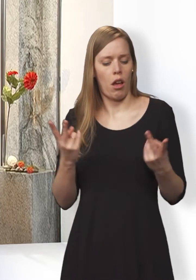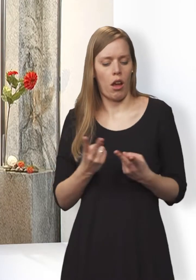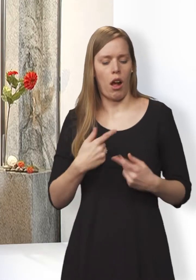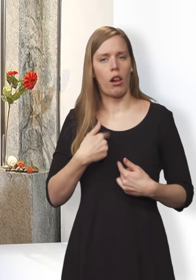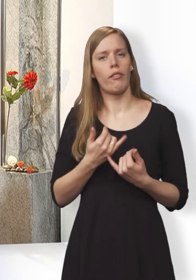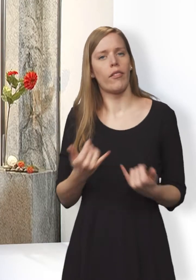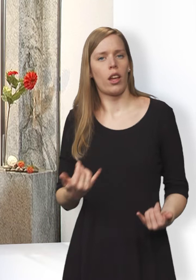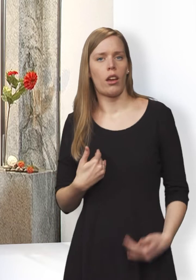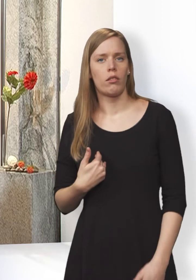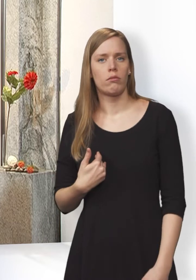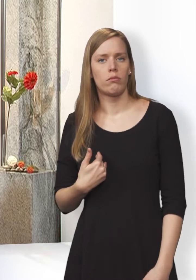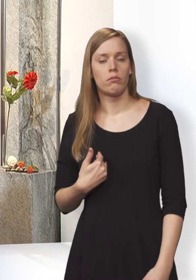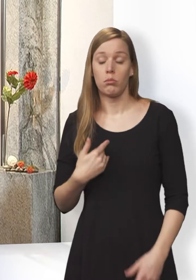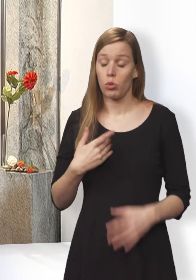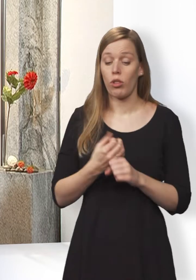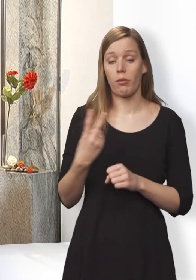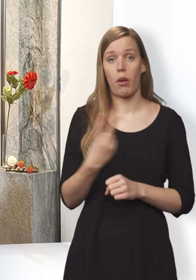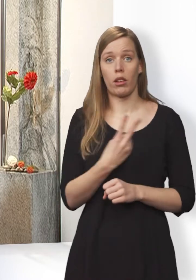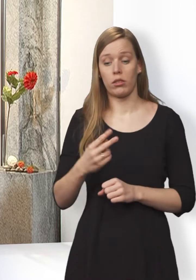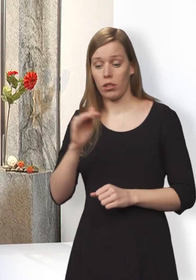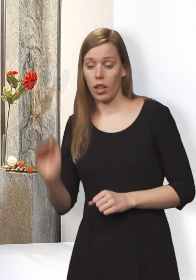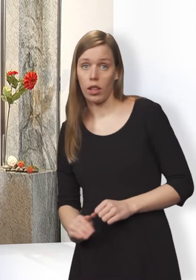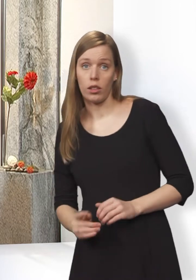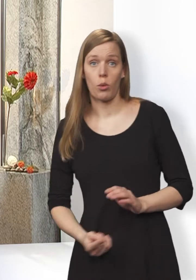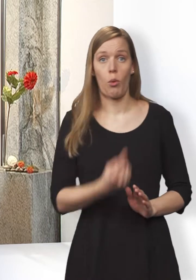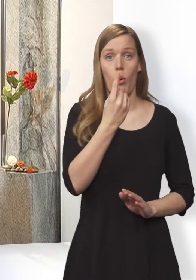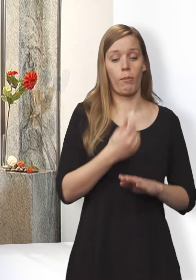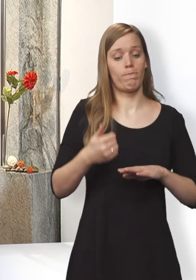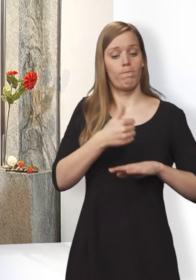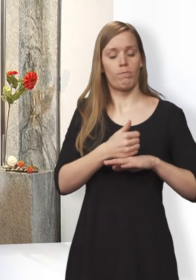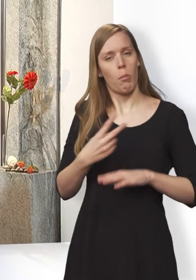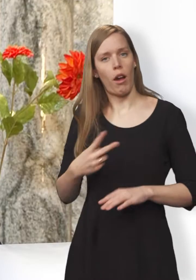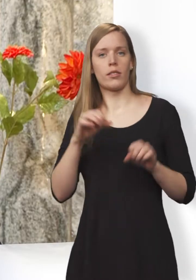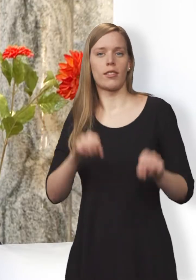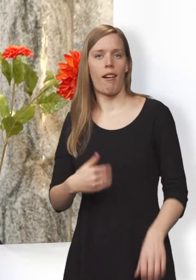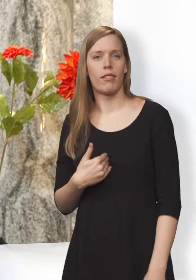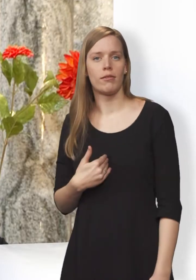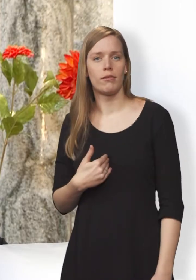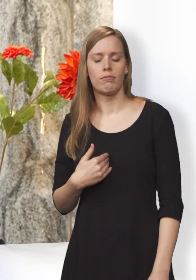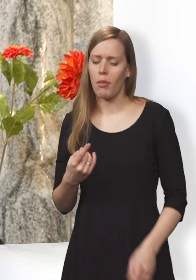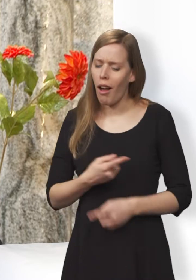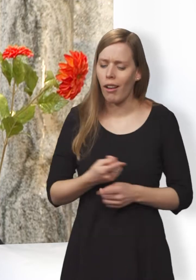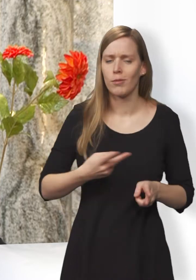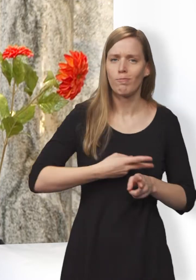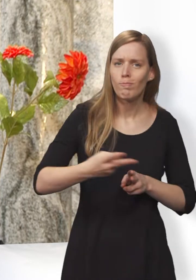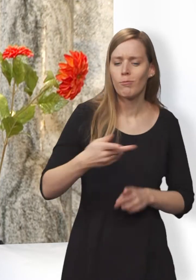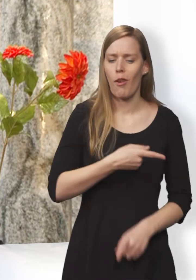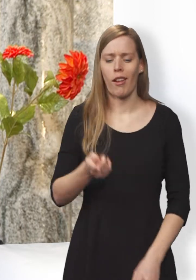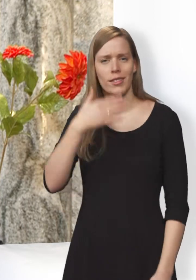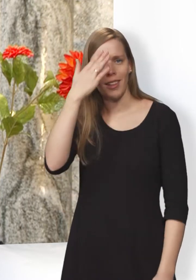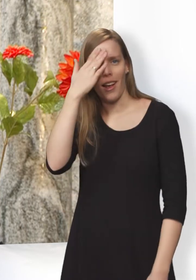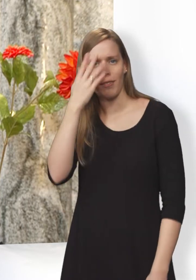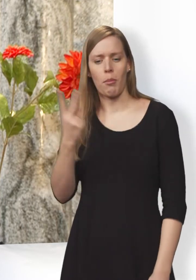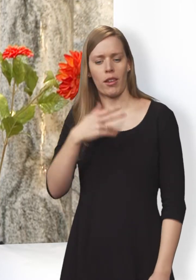geht ich kann niedrig sein und kann hoch sein mir ist alles und jedes vertraut